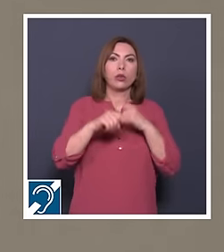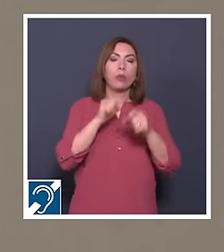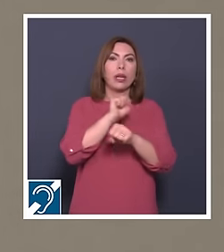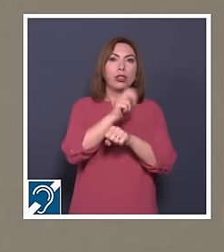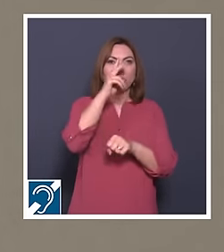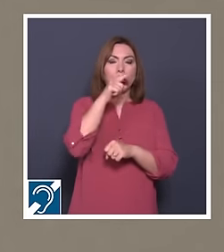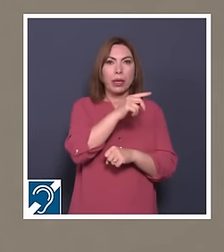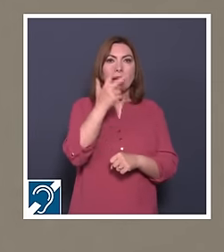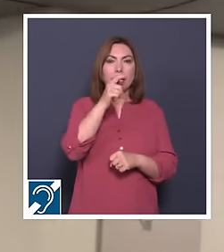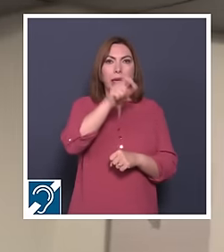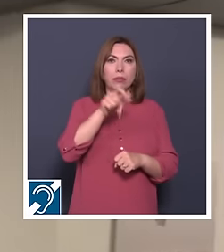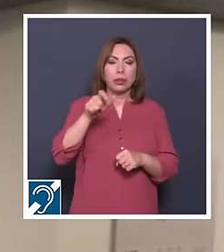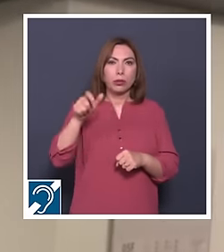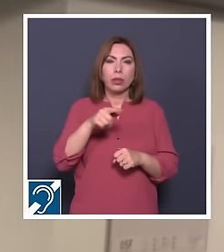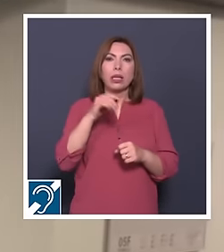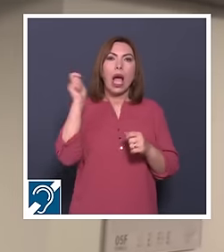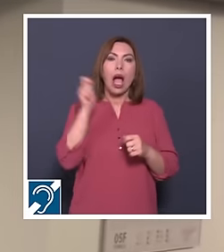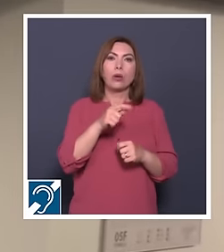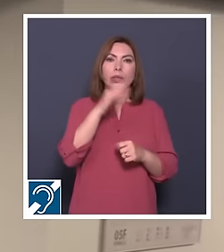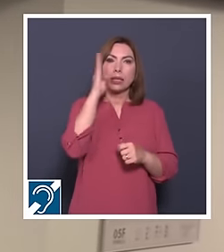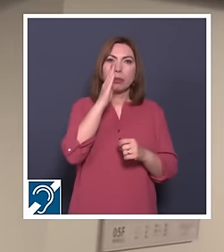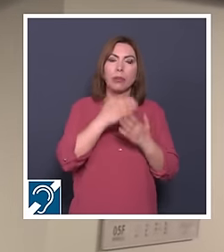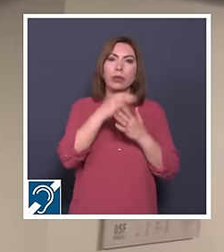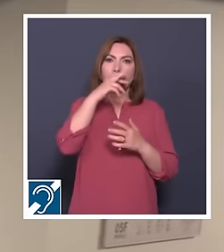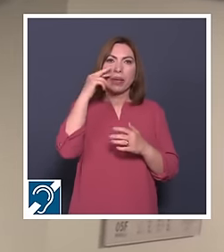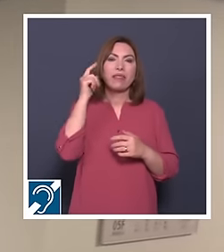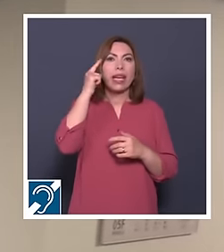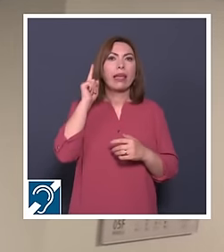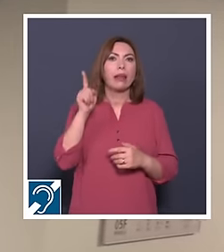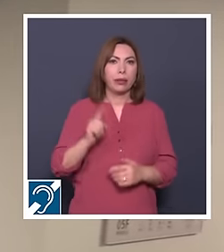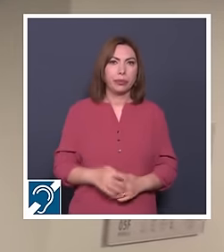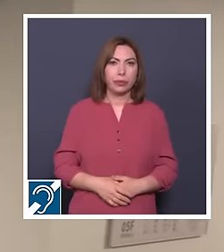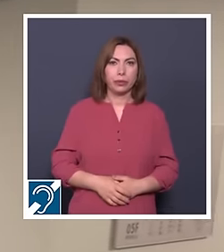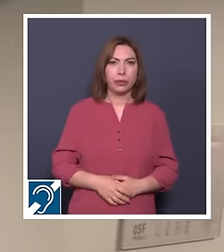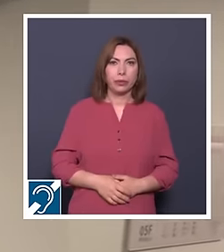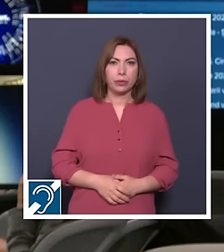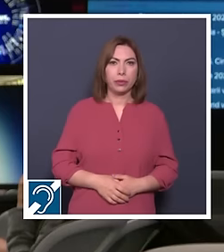Germania a 3 cetățeni acuzați că spionează tot în beneficiul Chinei.